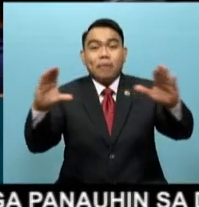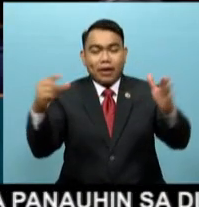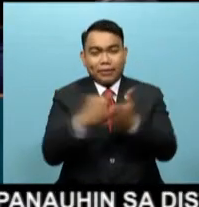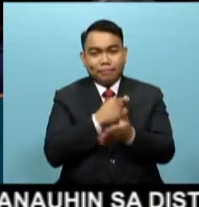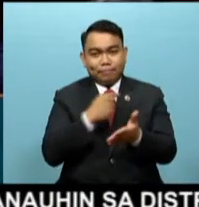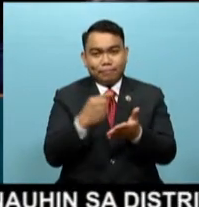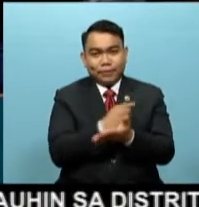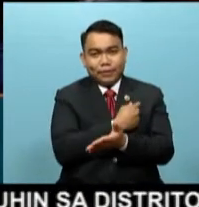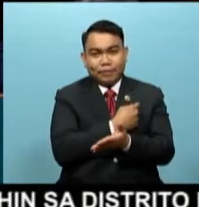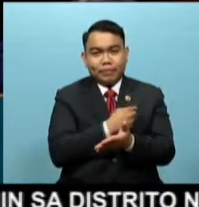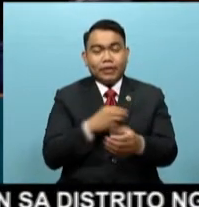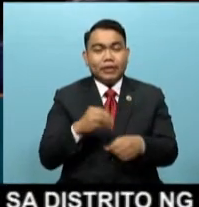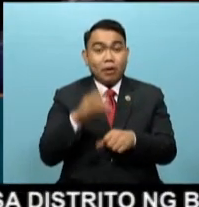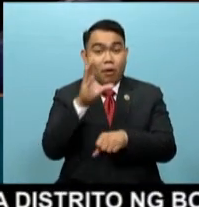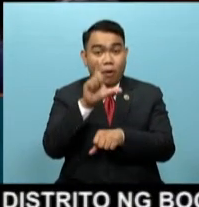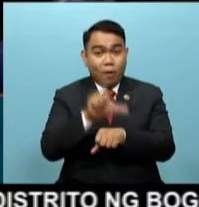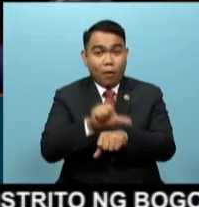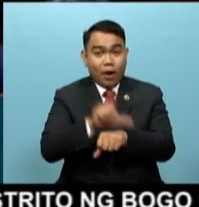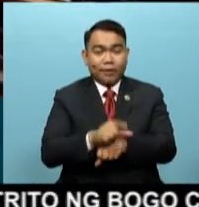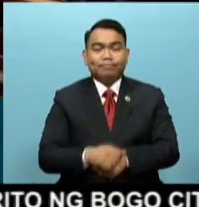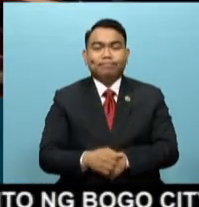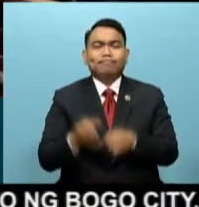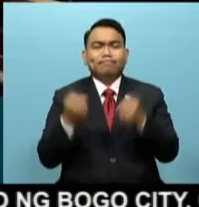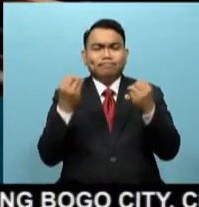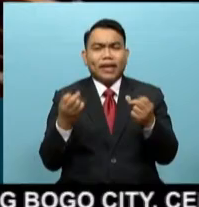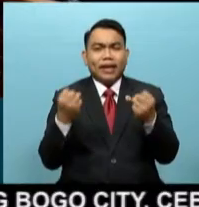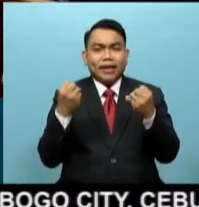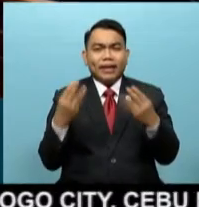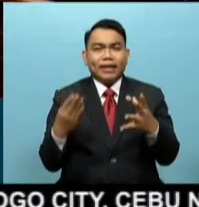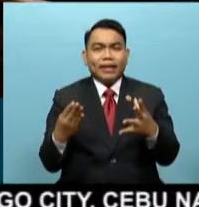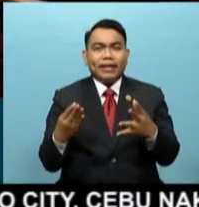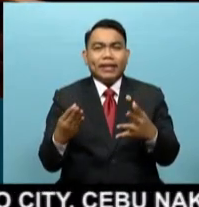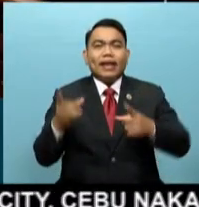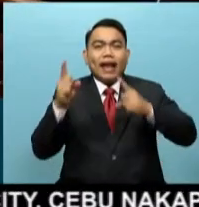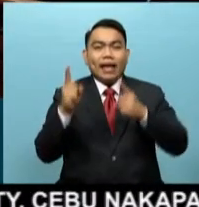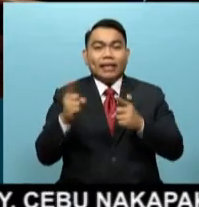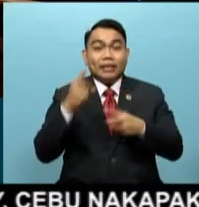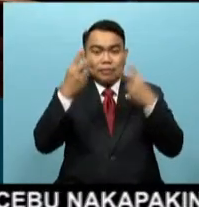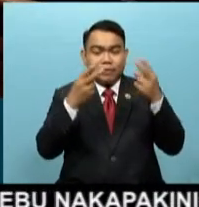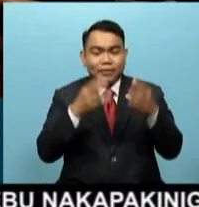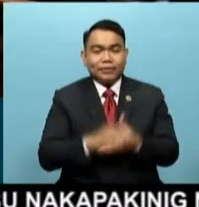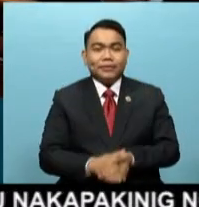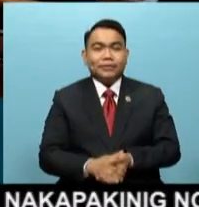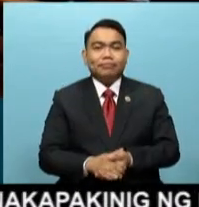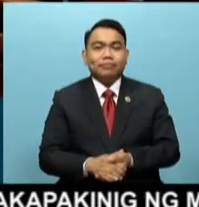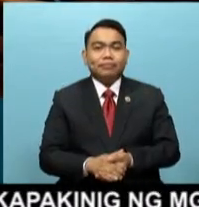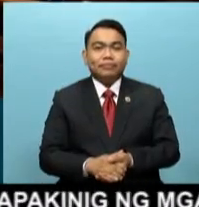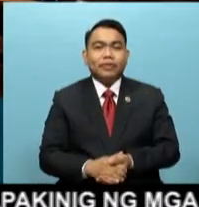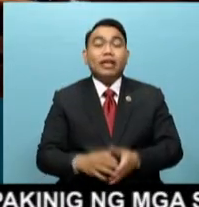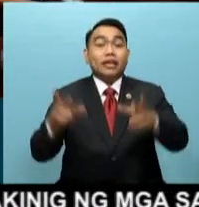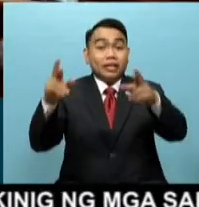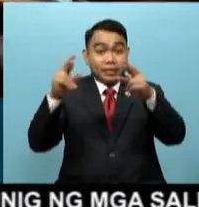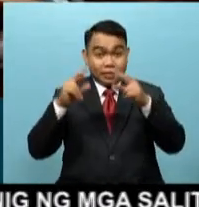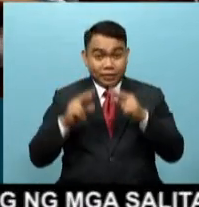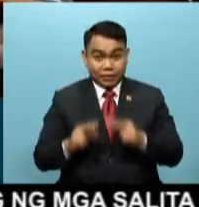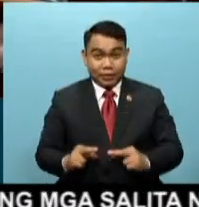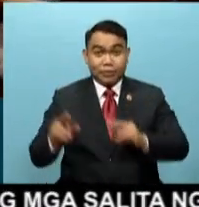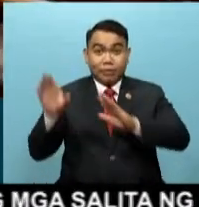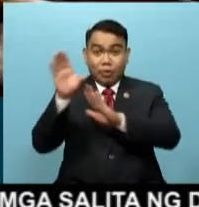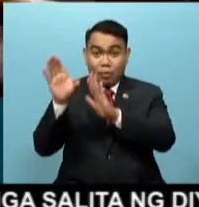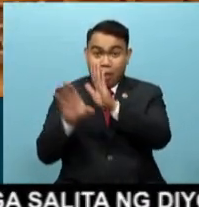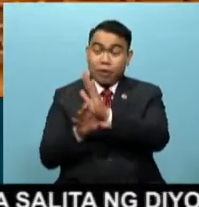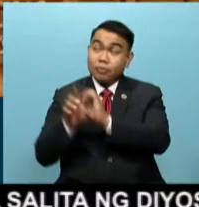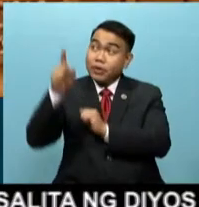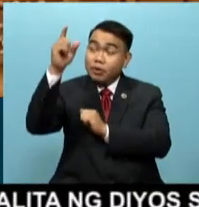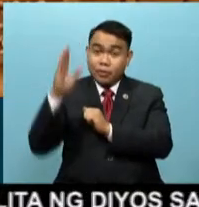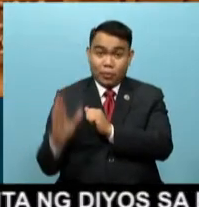sa nasabing lokal. Marami ang nagpaunlak sa paanyaya ng mga kapatid. Pinakinggan nila ang mga pag-aaral ng mga kalooban ng